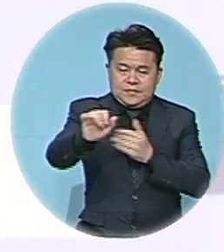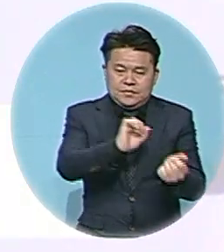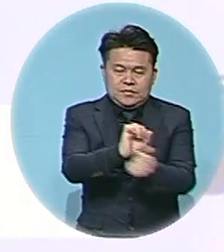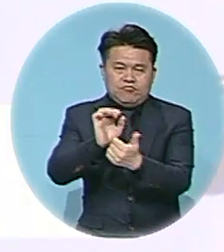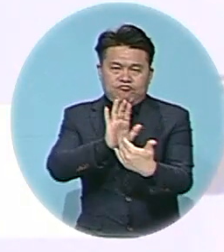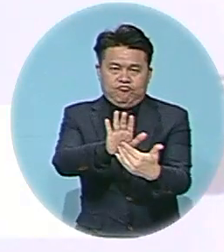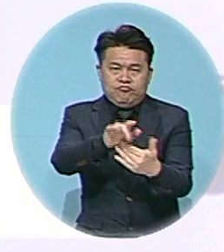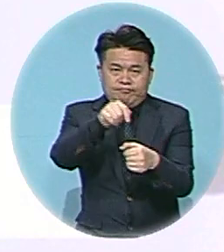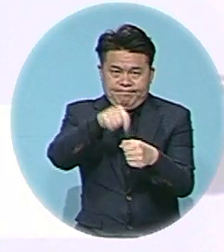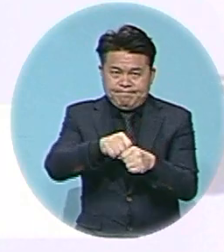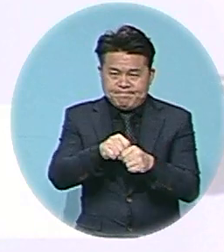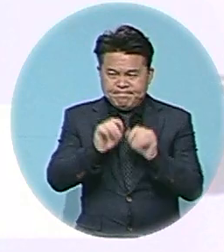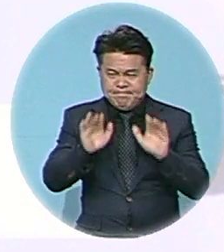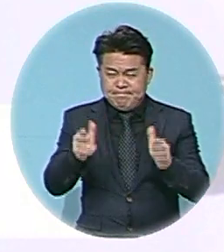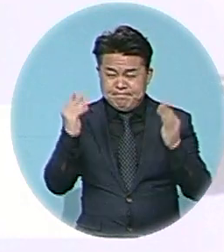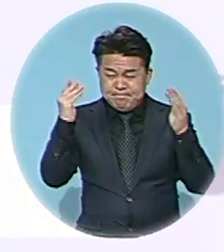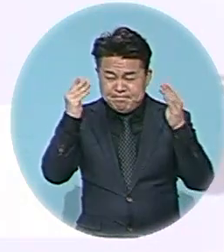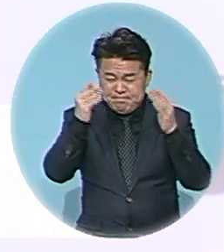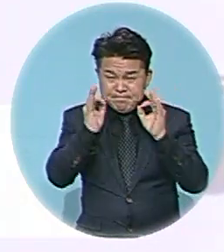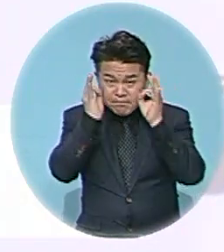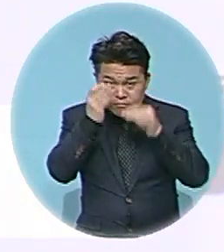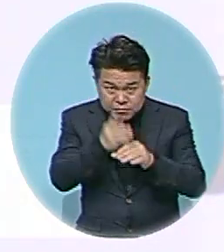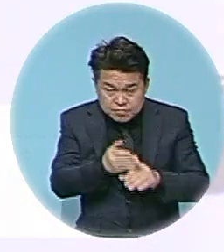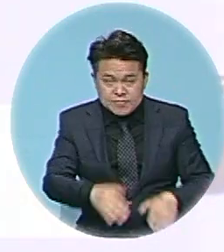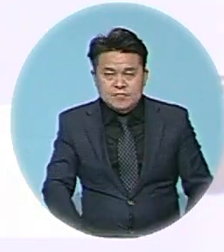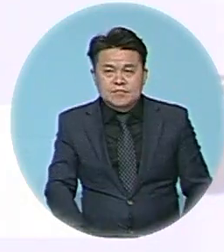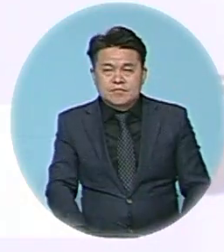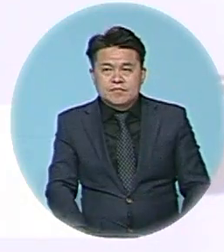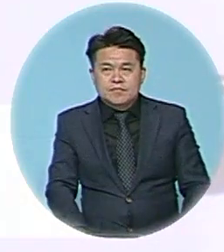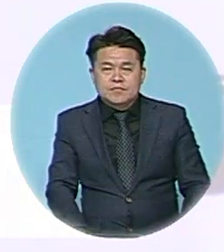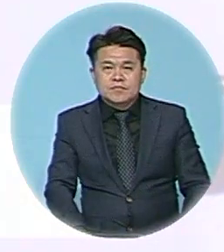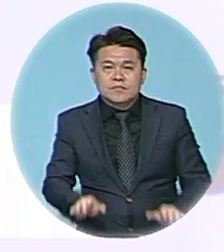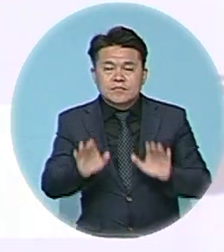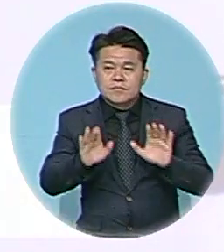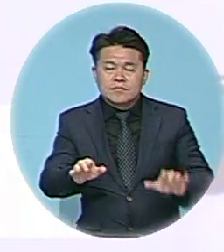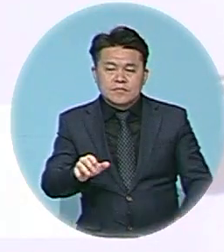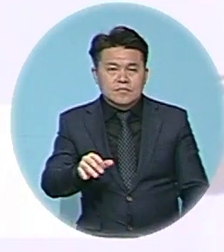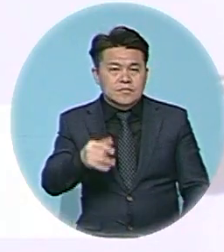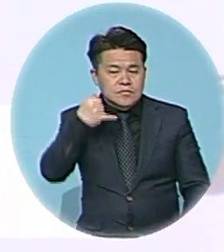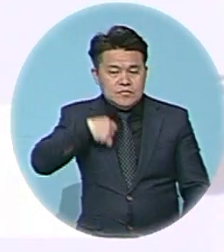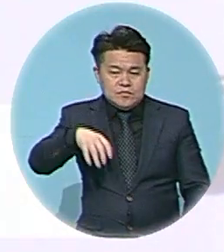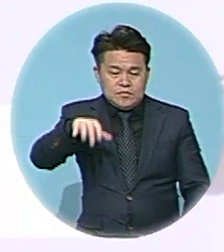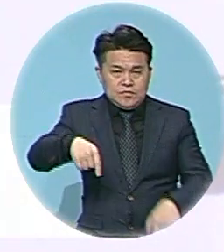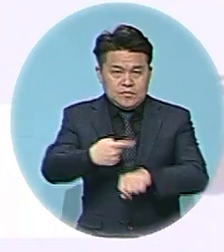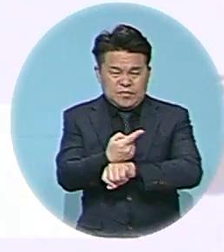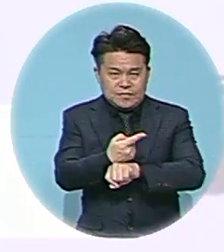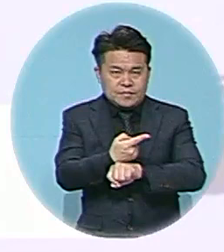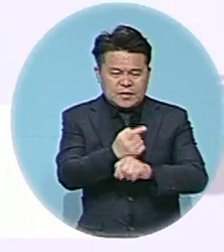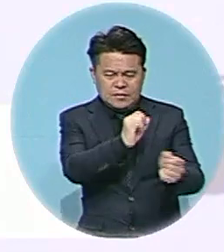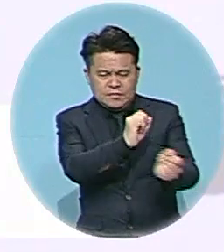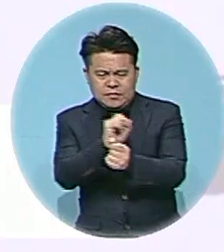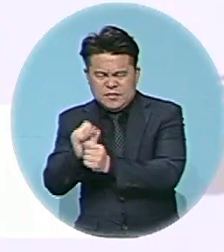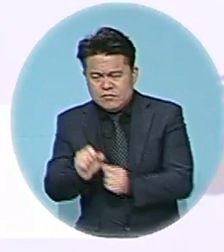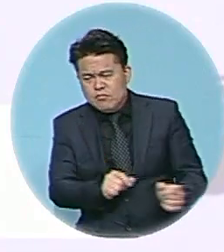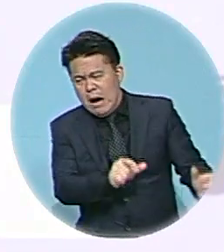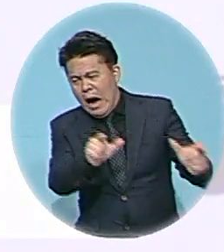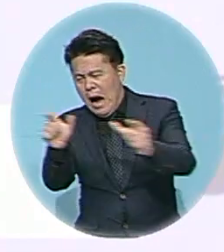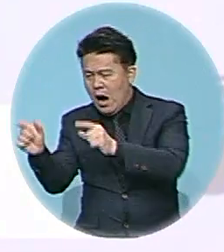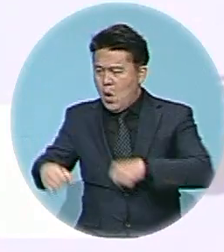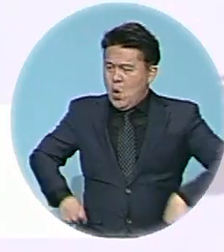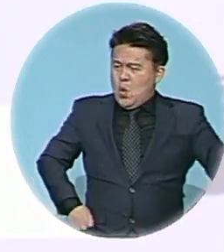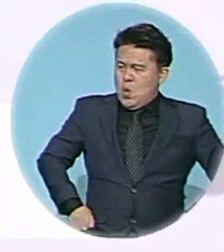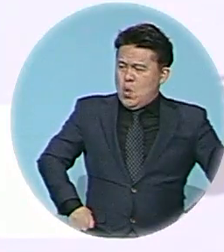데 대책이 집중하고 있습니다. 현재 중국을 비롯한 세계적인 감염병 확산에 따라